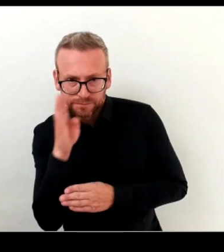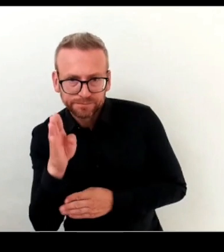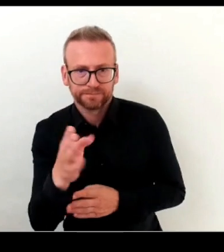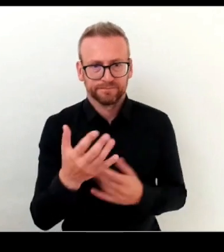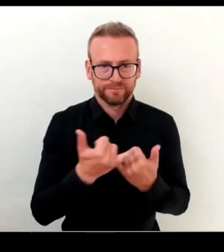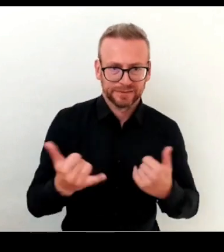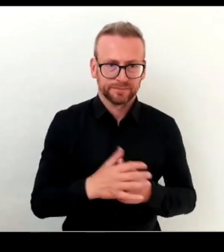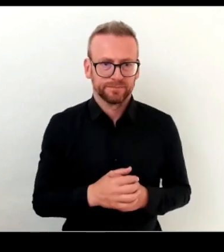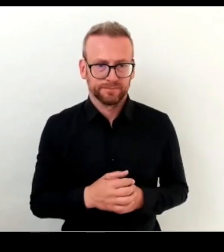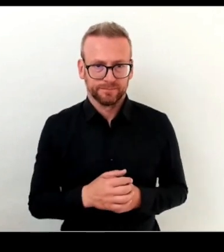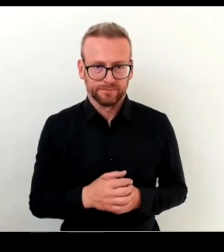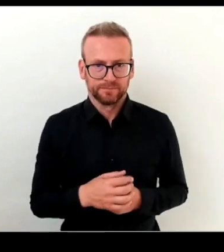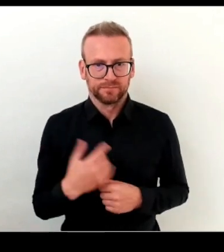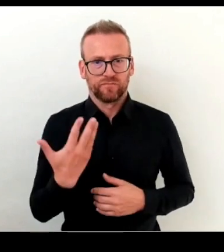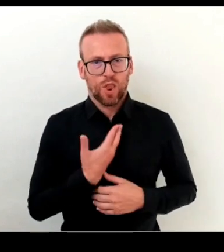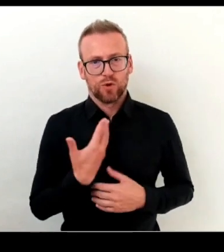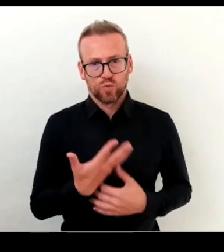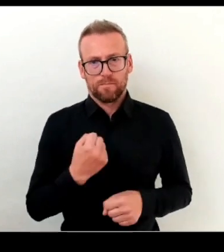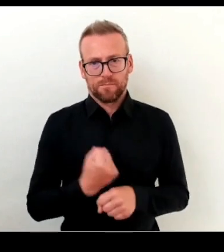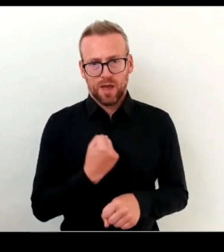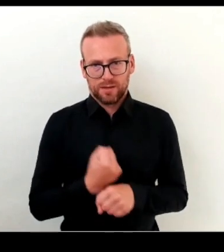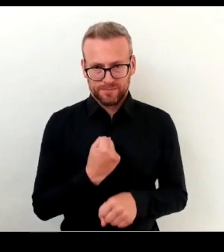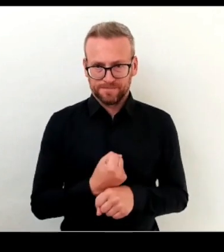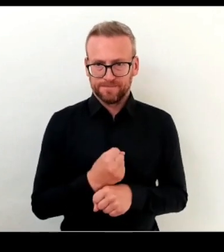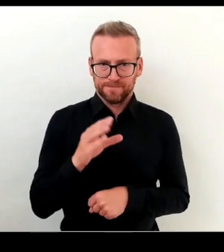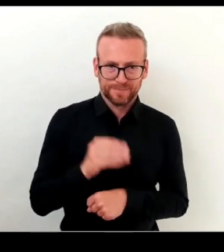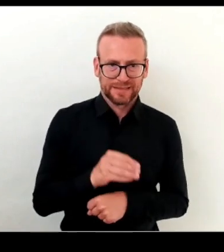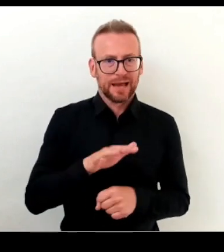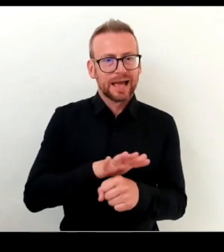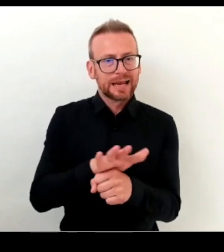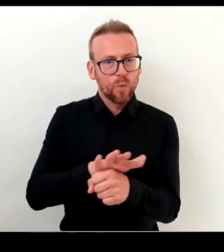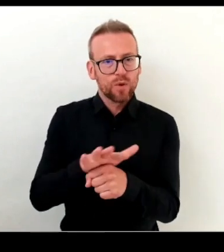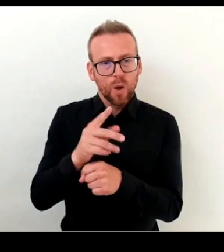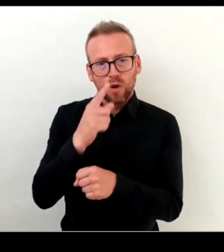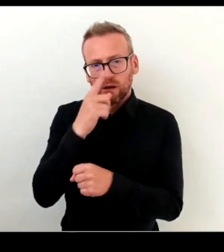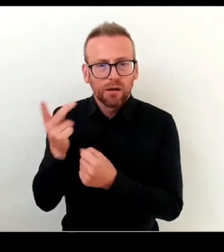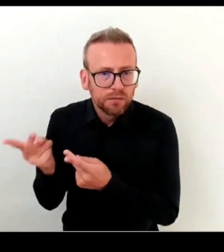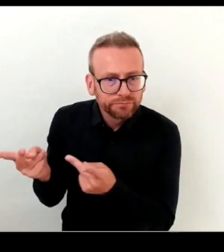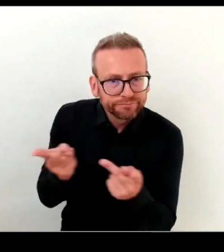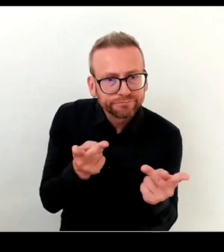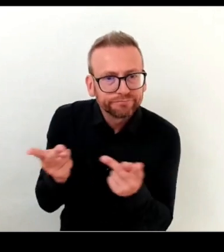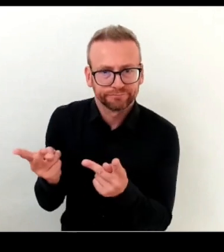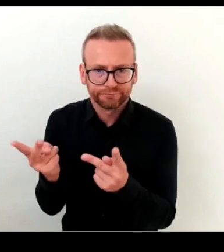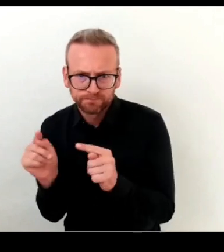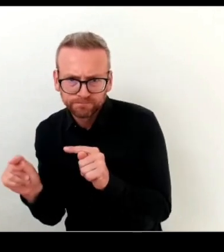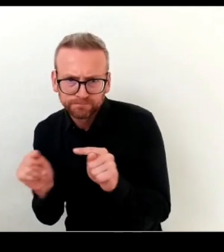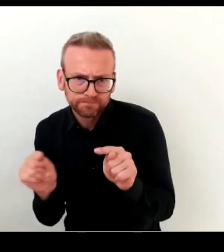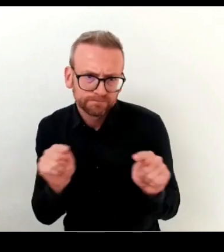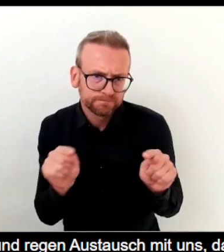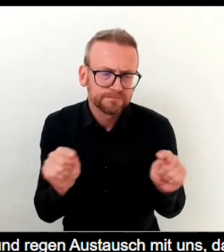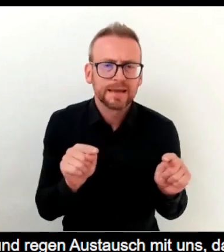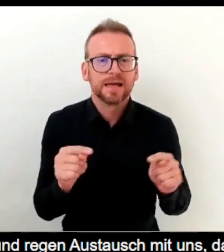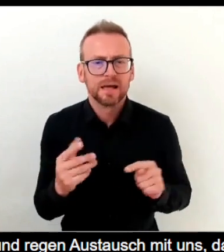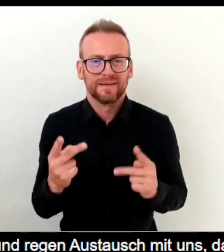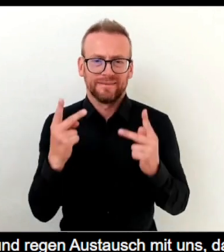Briefkontakt ist und die unterschiedlichen Stellungnahmen zu den unterschiedlichen Themen, dann gehört Bayern mit zu einer